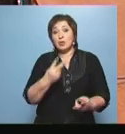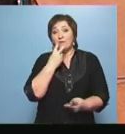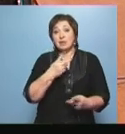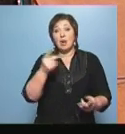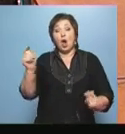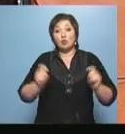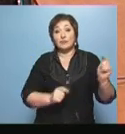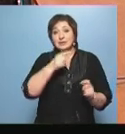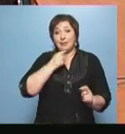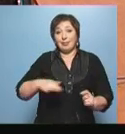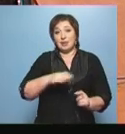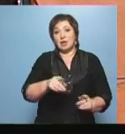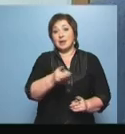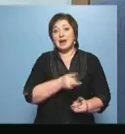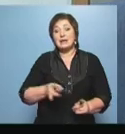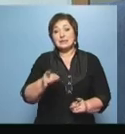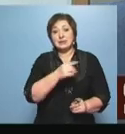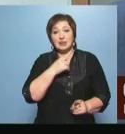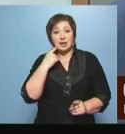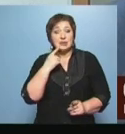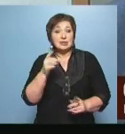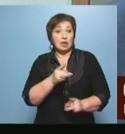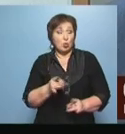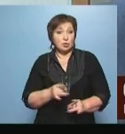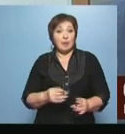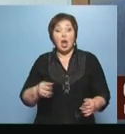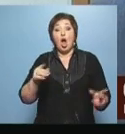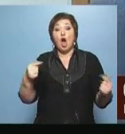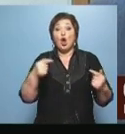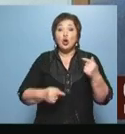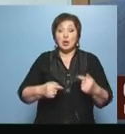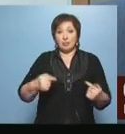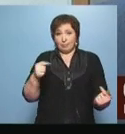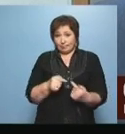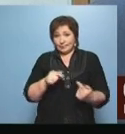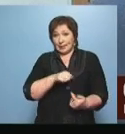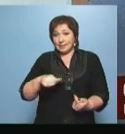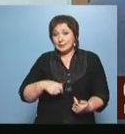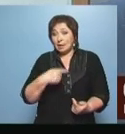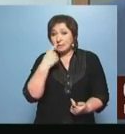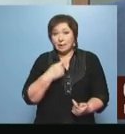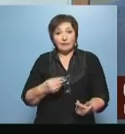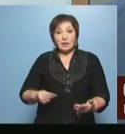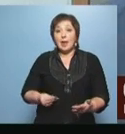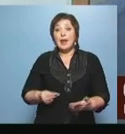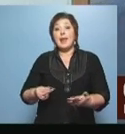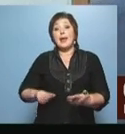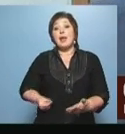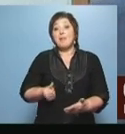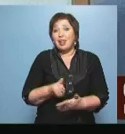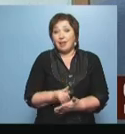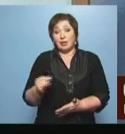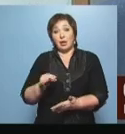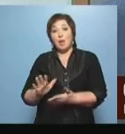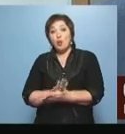«Единой России» с регионами. Мне кажется, коллеги противоречили сами себе, говоря о том, что и платники, и бюджетники должны